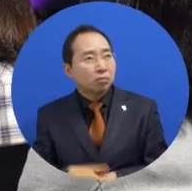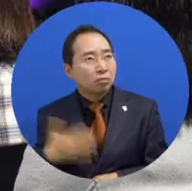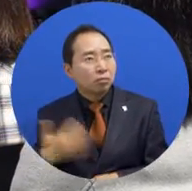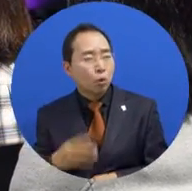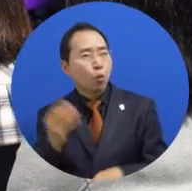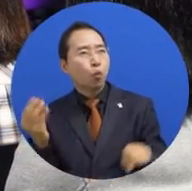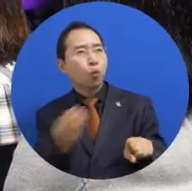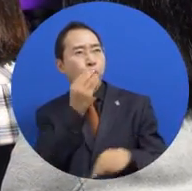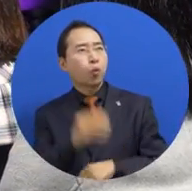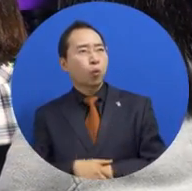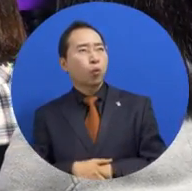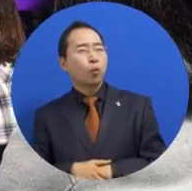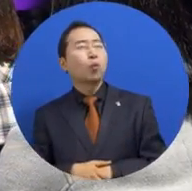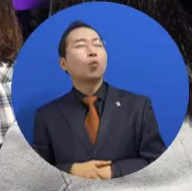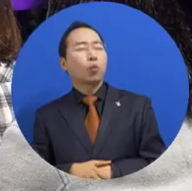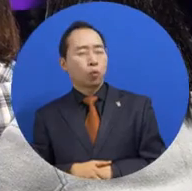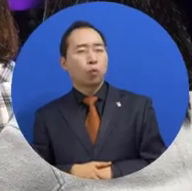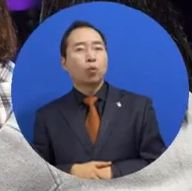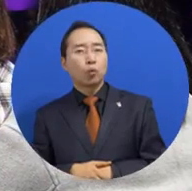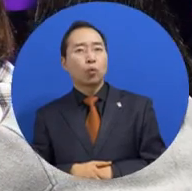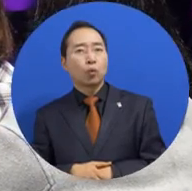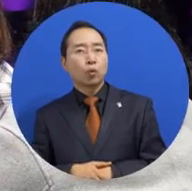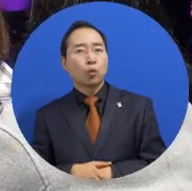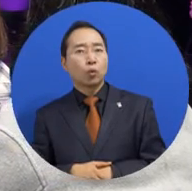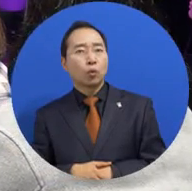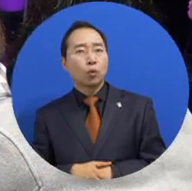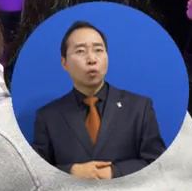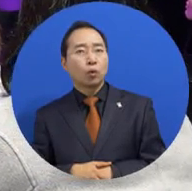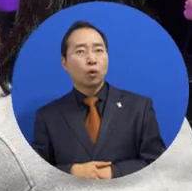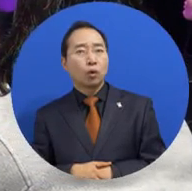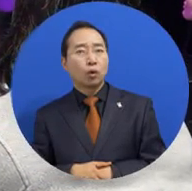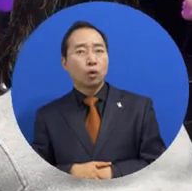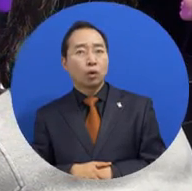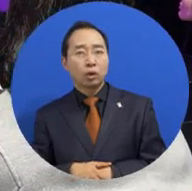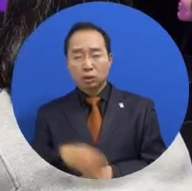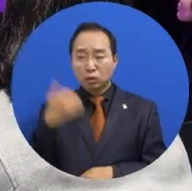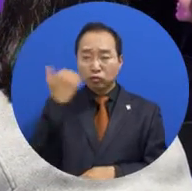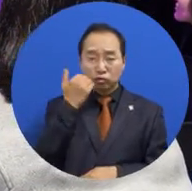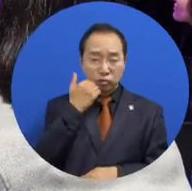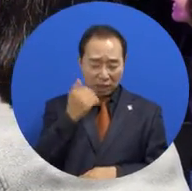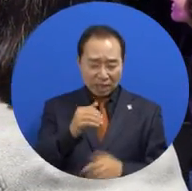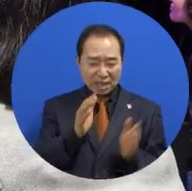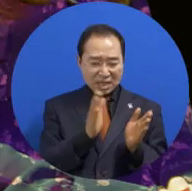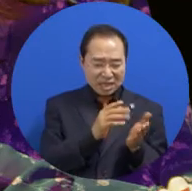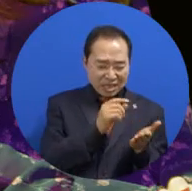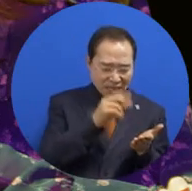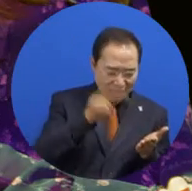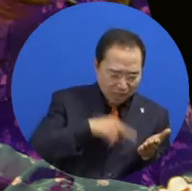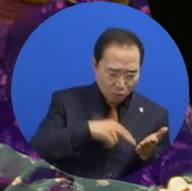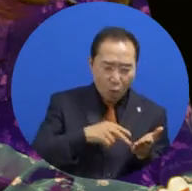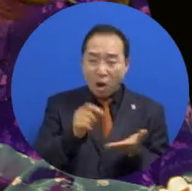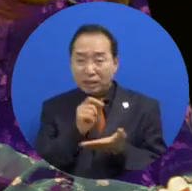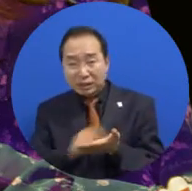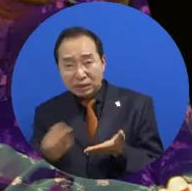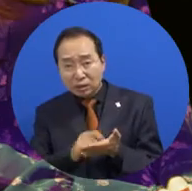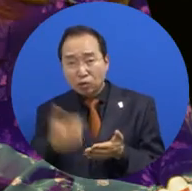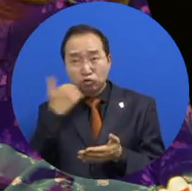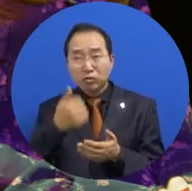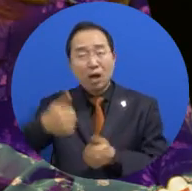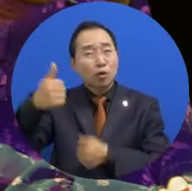거예요. 그래서 여기는 소외가 없구나. 경쟁하지 않는 거죠. 누군가에. 그리고